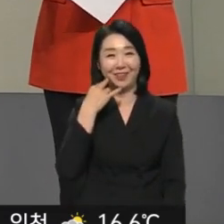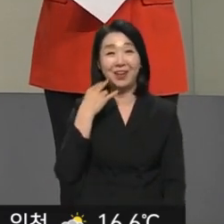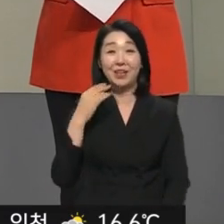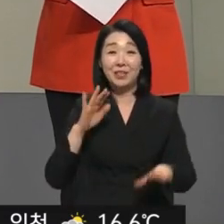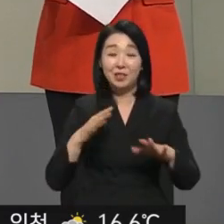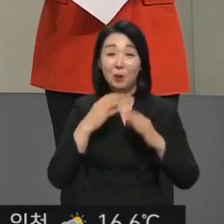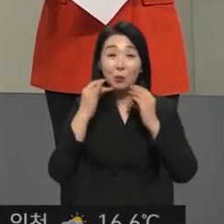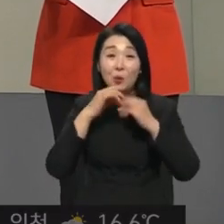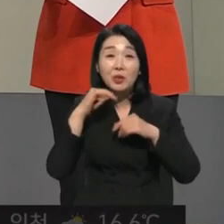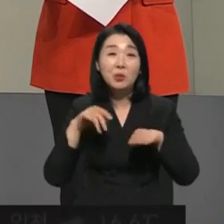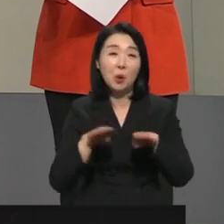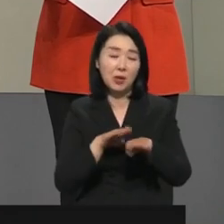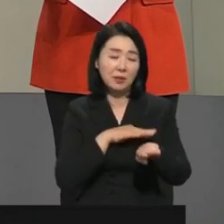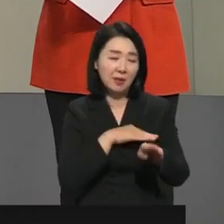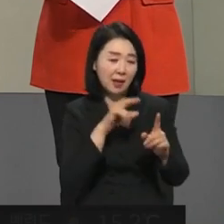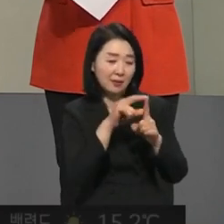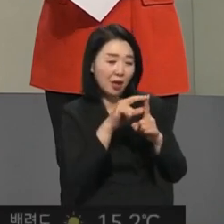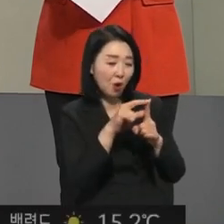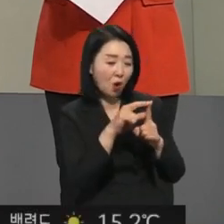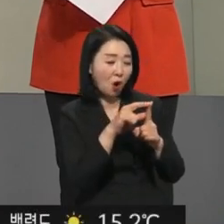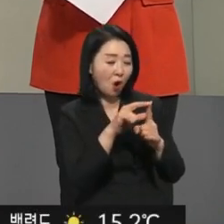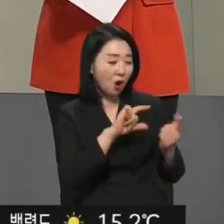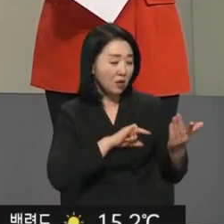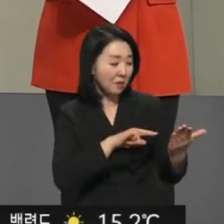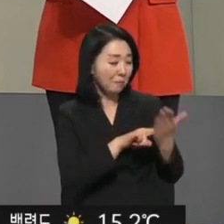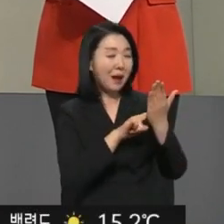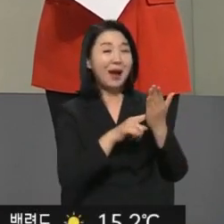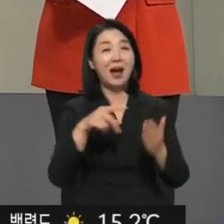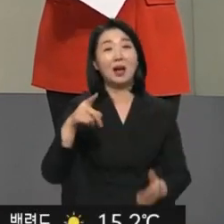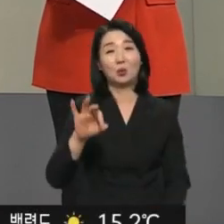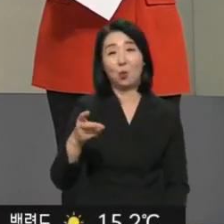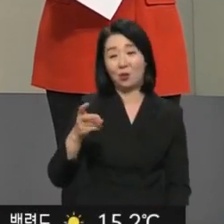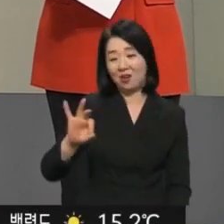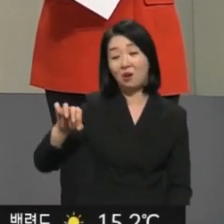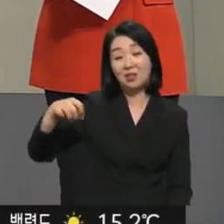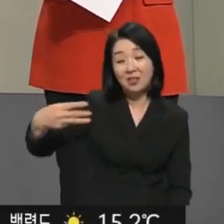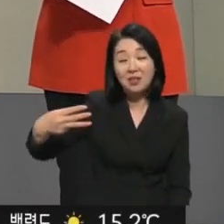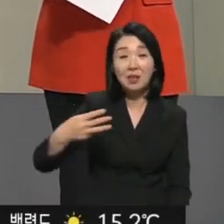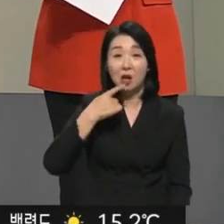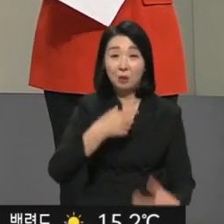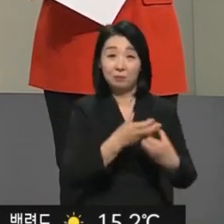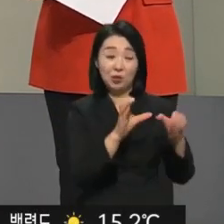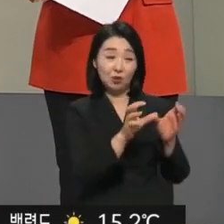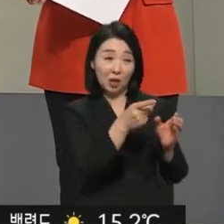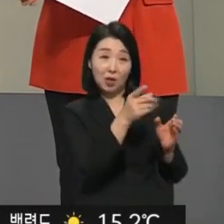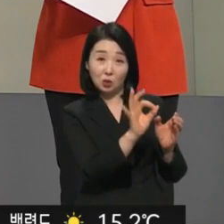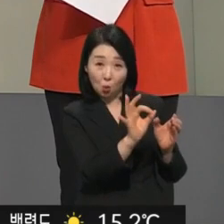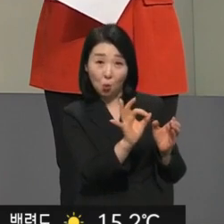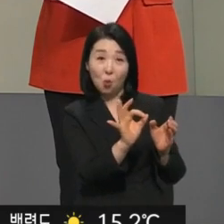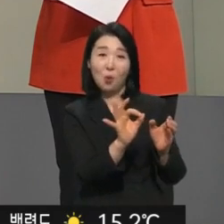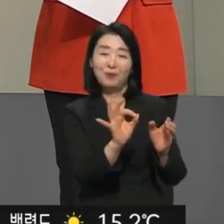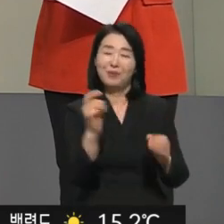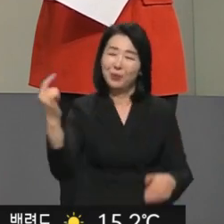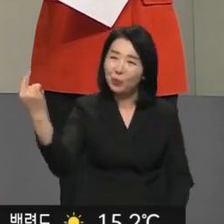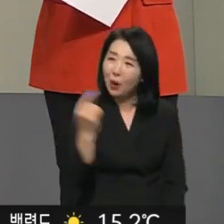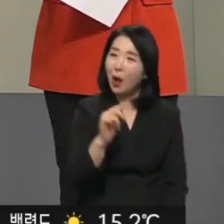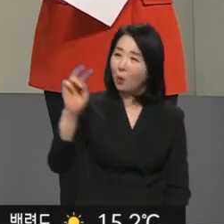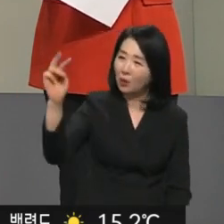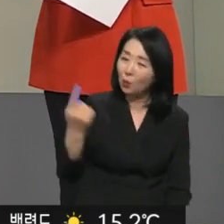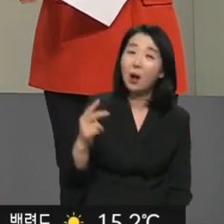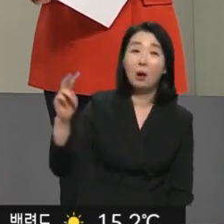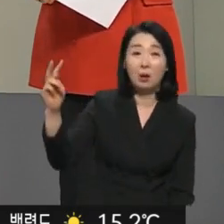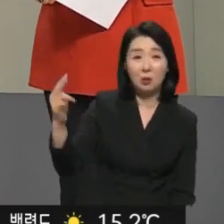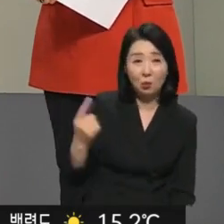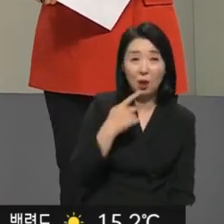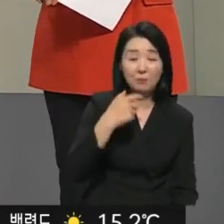주말 가장 많이 접한 이름 바로 송영길이었습니다. 민주당 송영길 전 대표가 돌아오라 송영길을 외치는